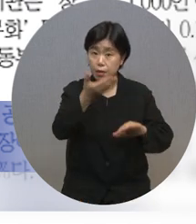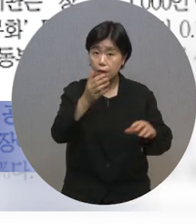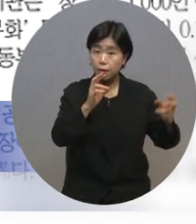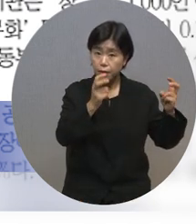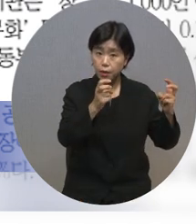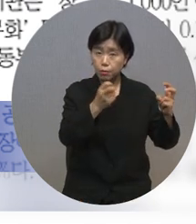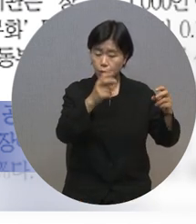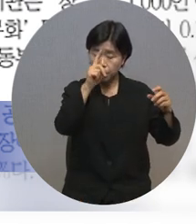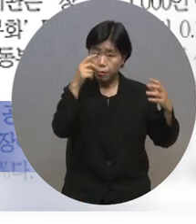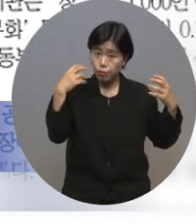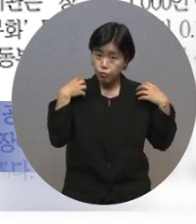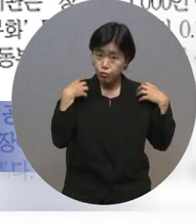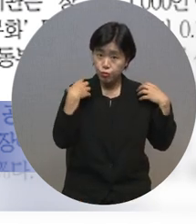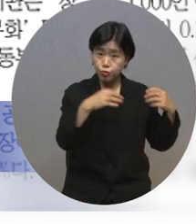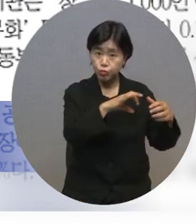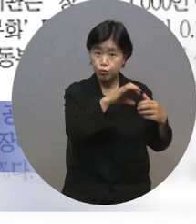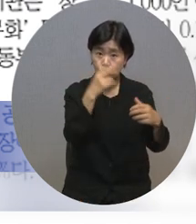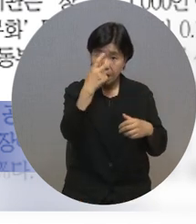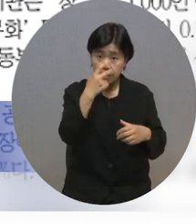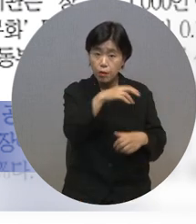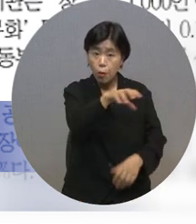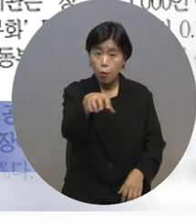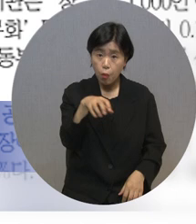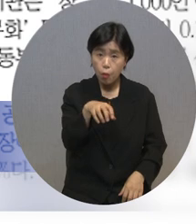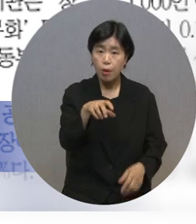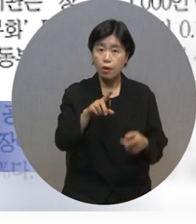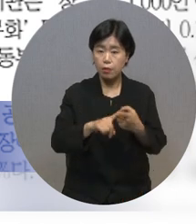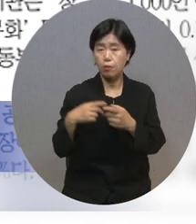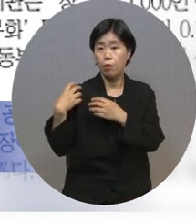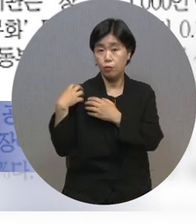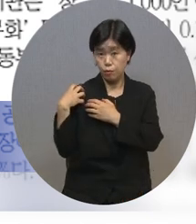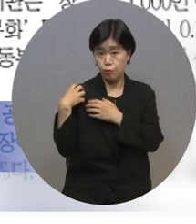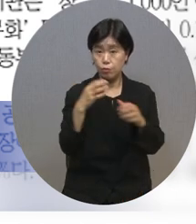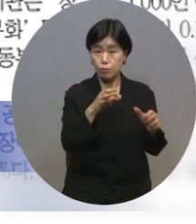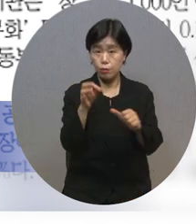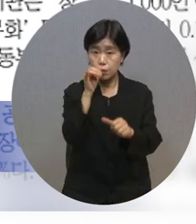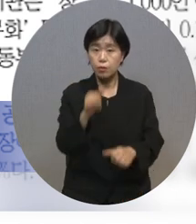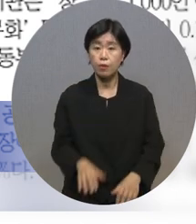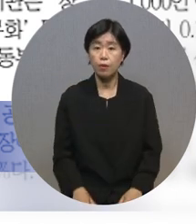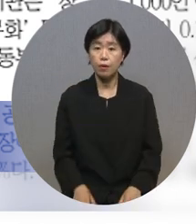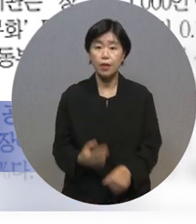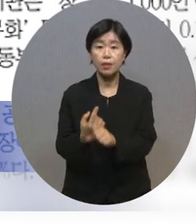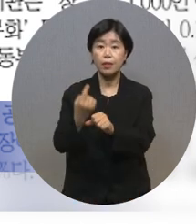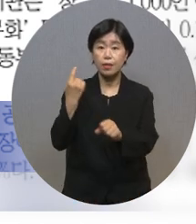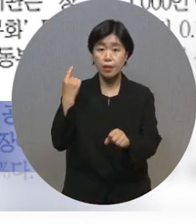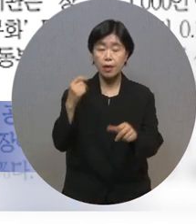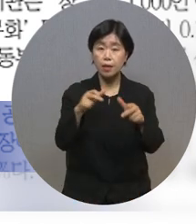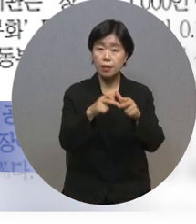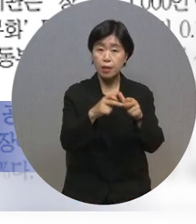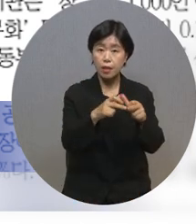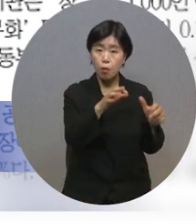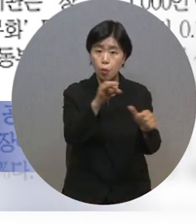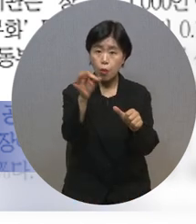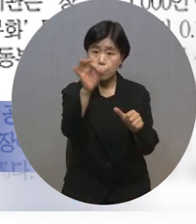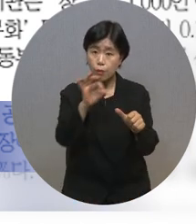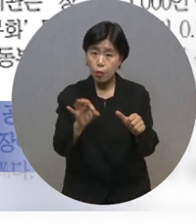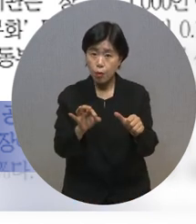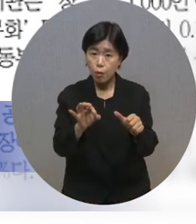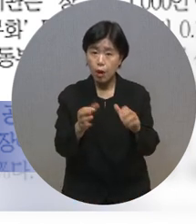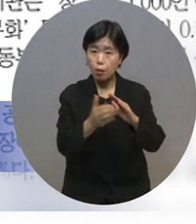국가 지자체는 장애인을 의무적으로 고용해야 하는데요 지난해 장애인 의무고용 은